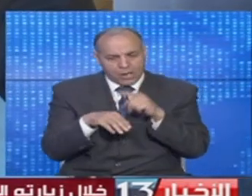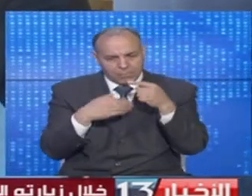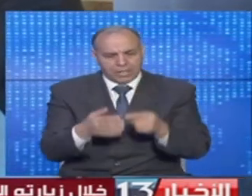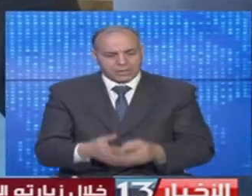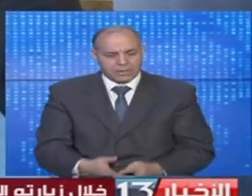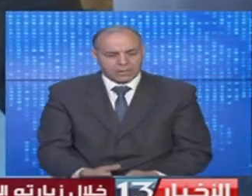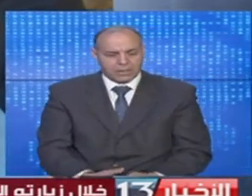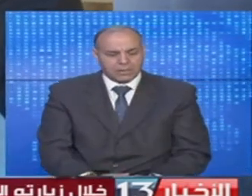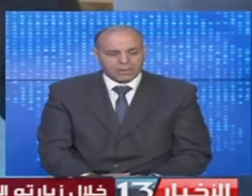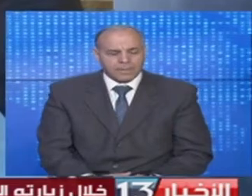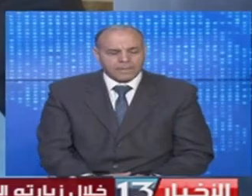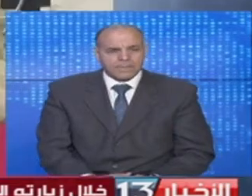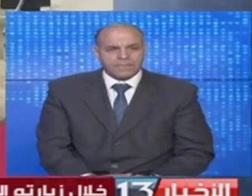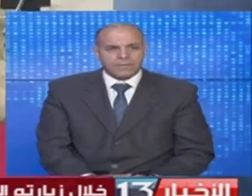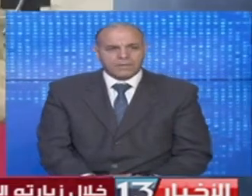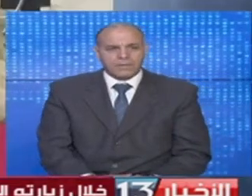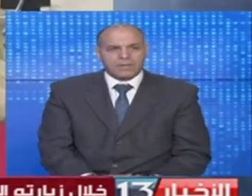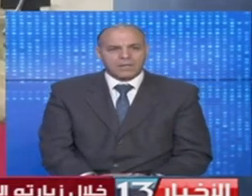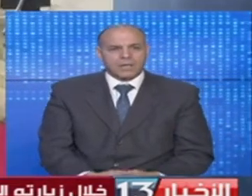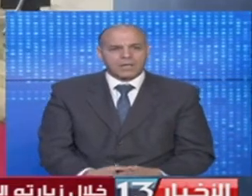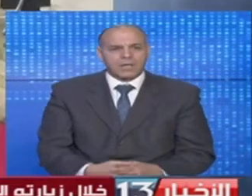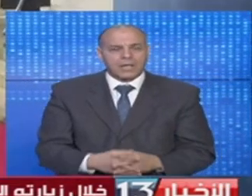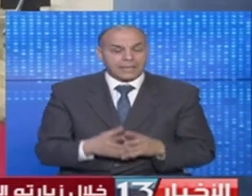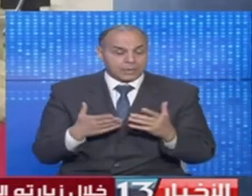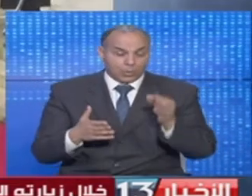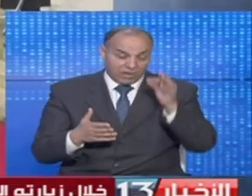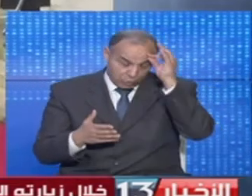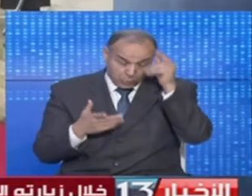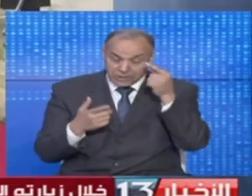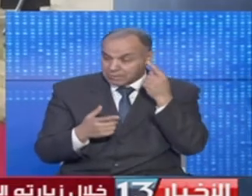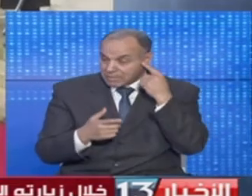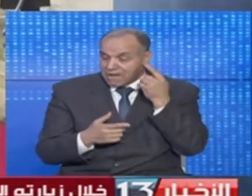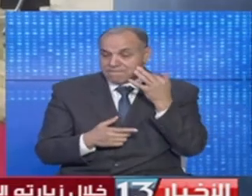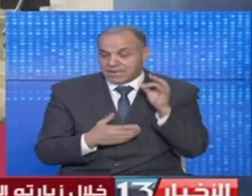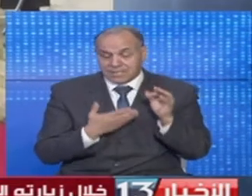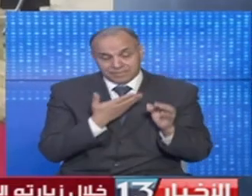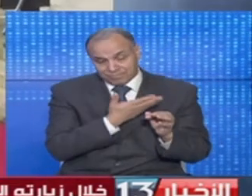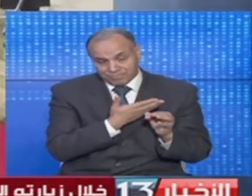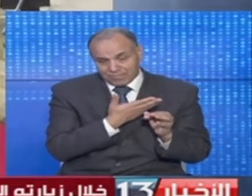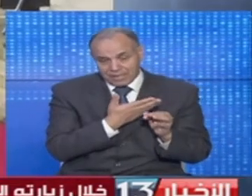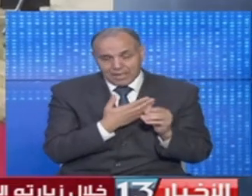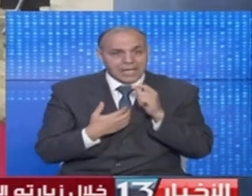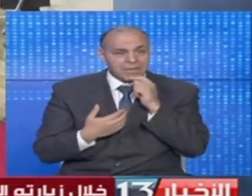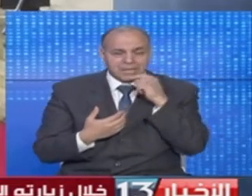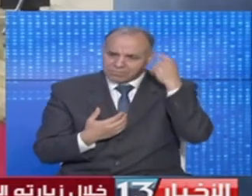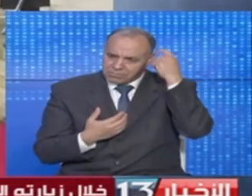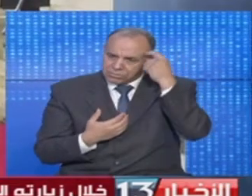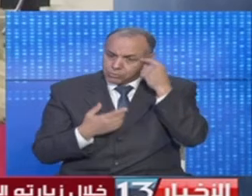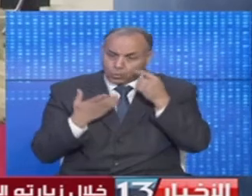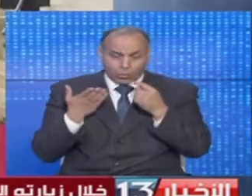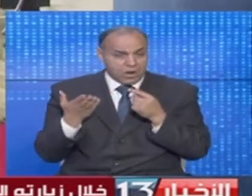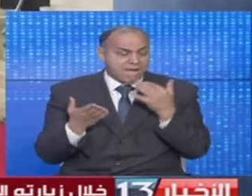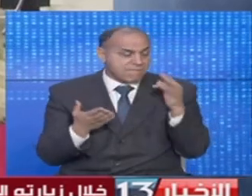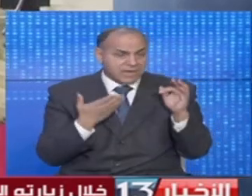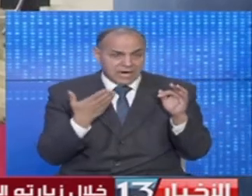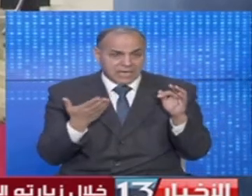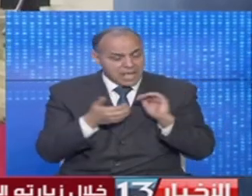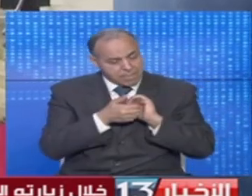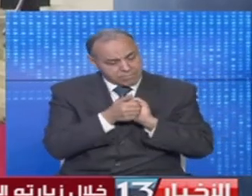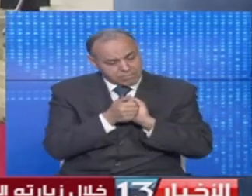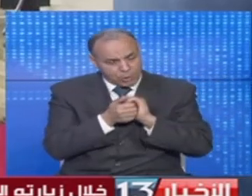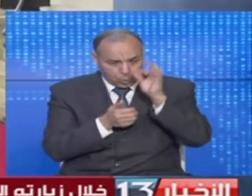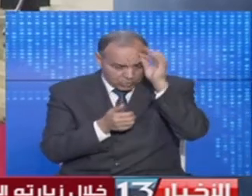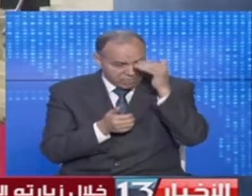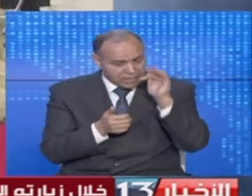المقبلة. مهما قاعد يصير في تونس، فرنسا ما زالت تعتقد في الصداقة